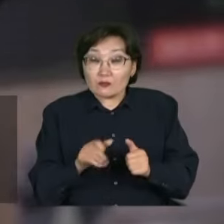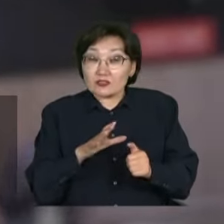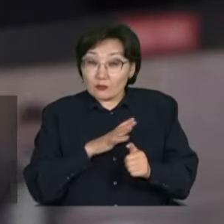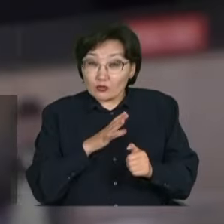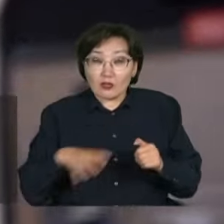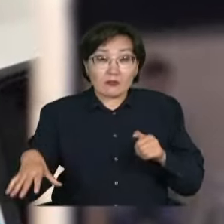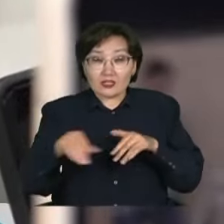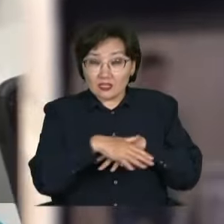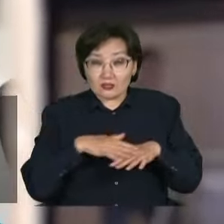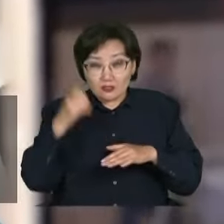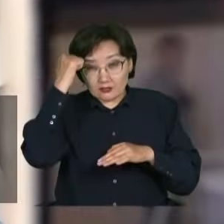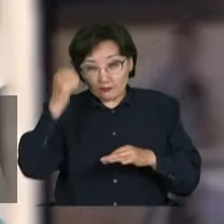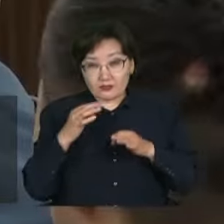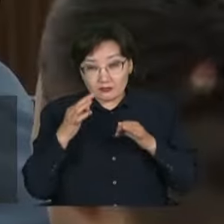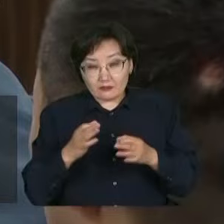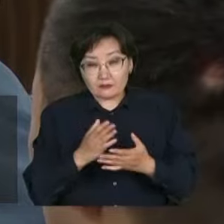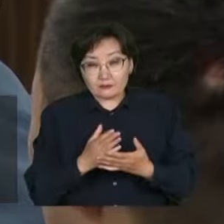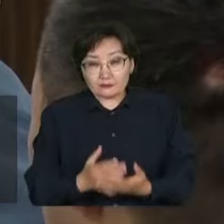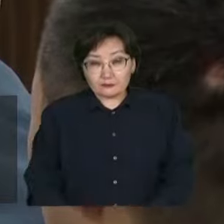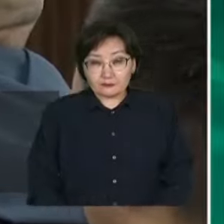халыққа рахметімді айтам.